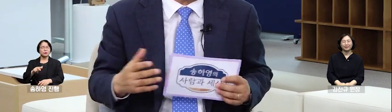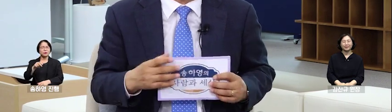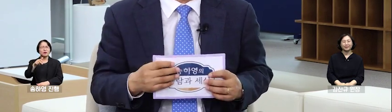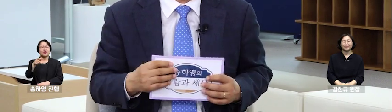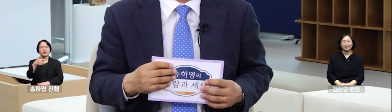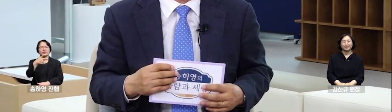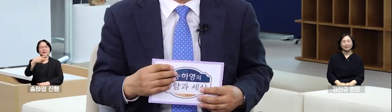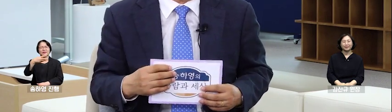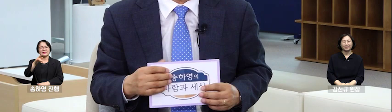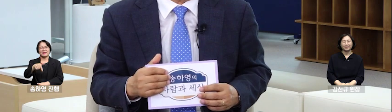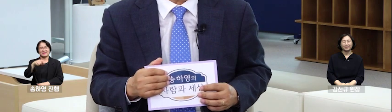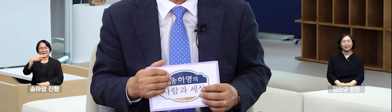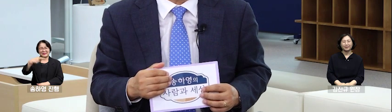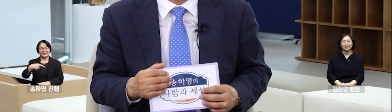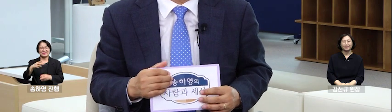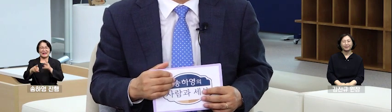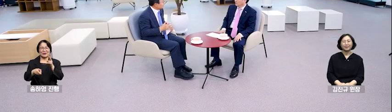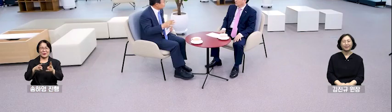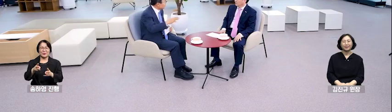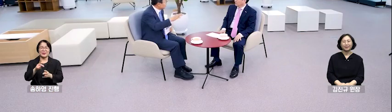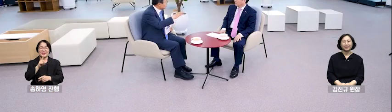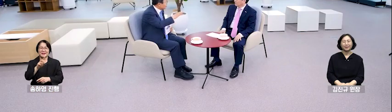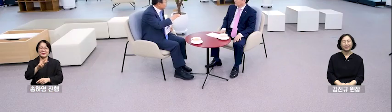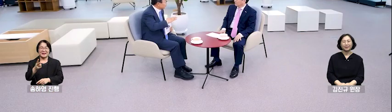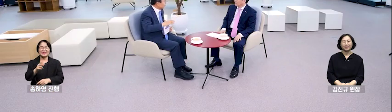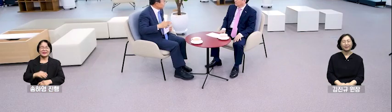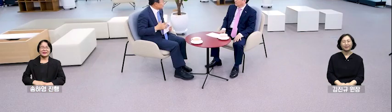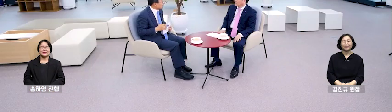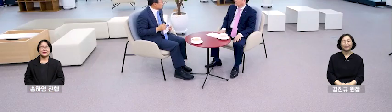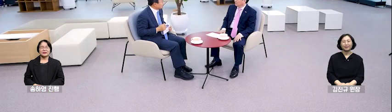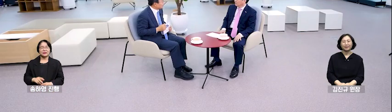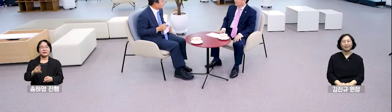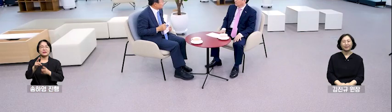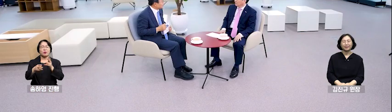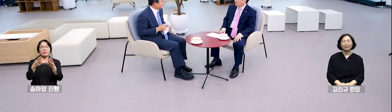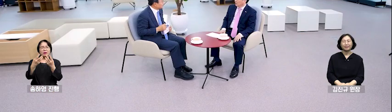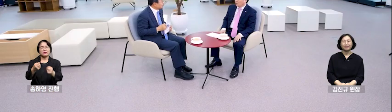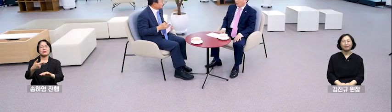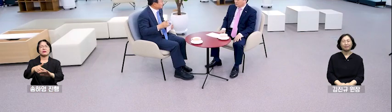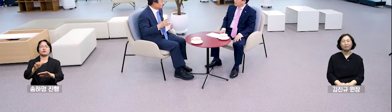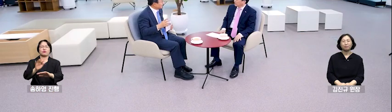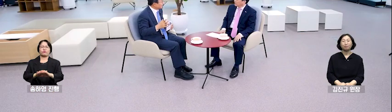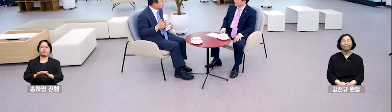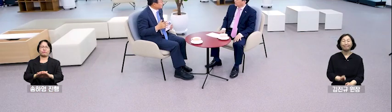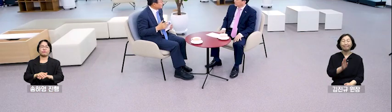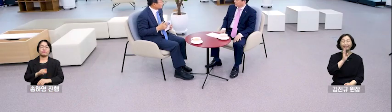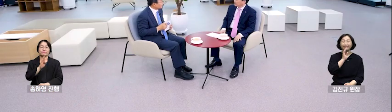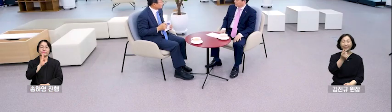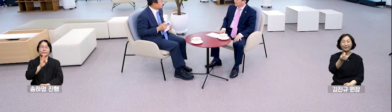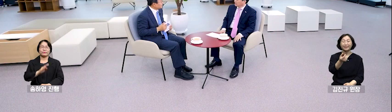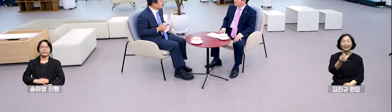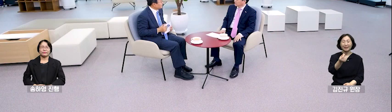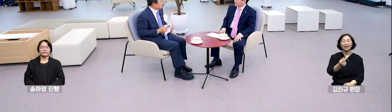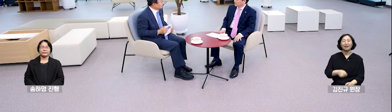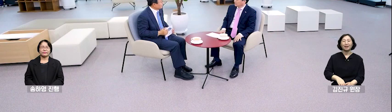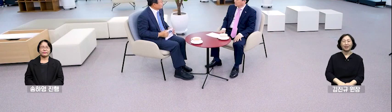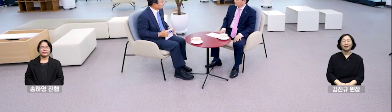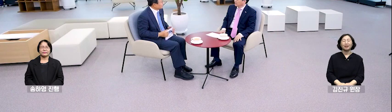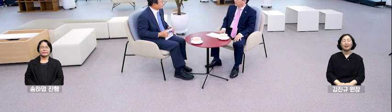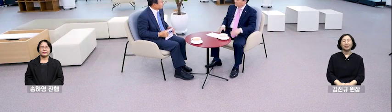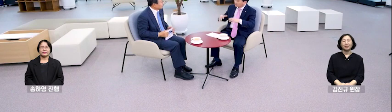컨 탁 산업이라고 뭐 이렇게 해야 되요 근데 그 사업 여기 제일 많이 있다고 되잖니 예 이런 얘기에 대해서 만약에